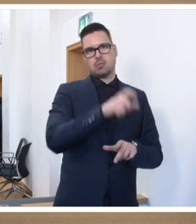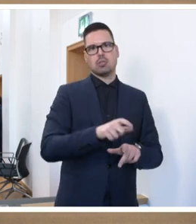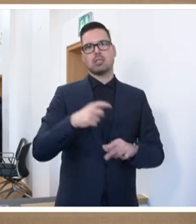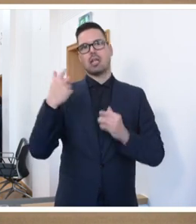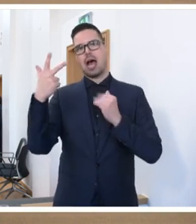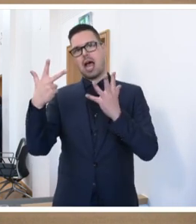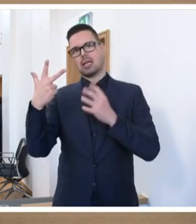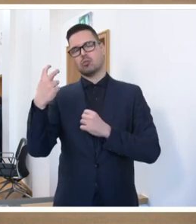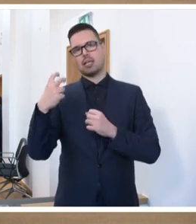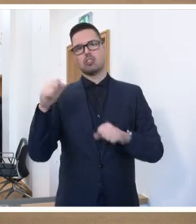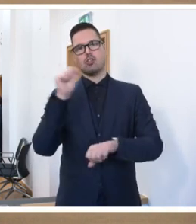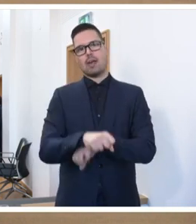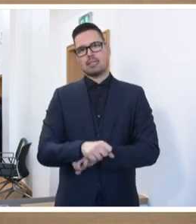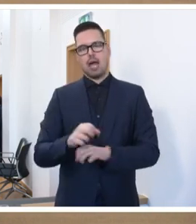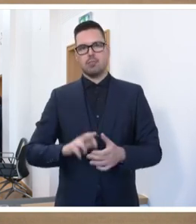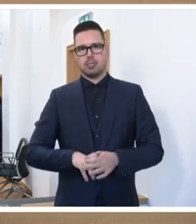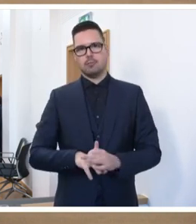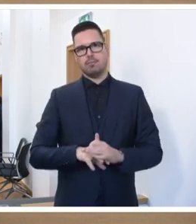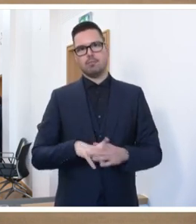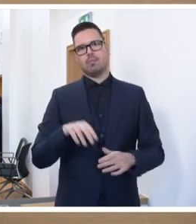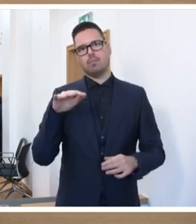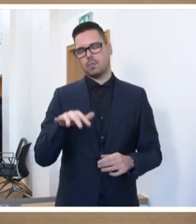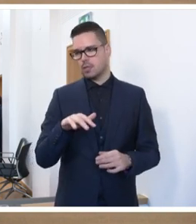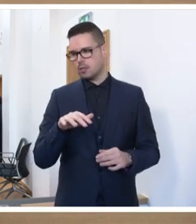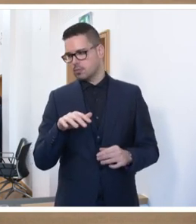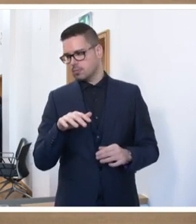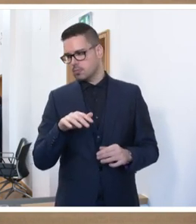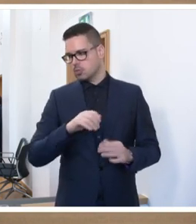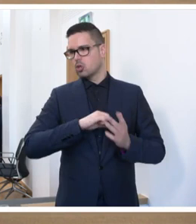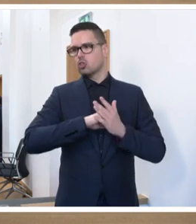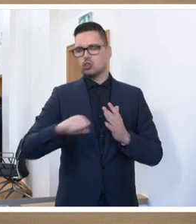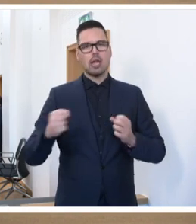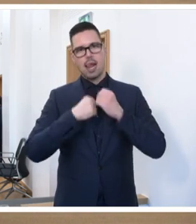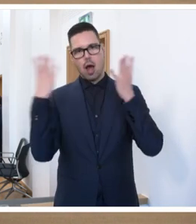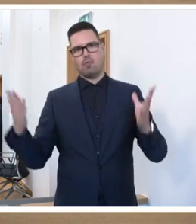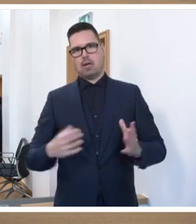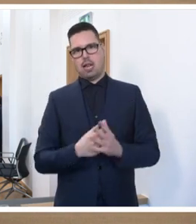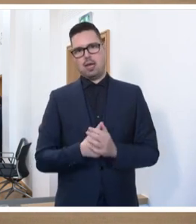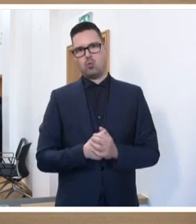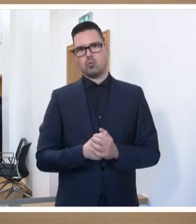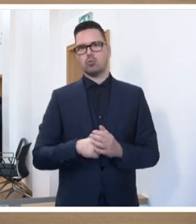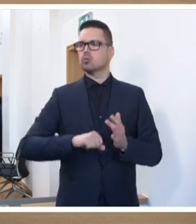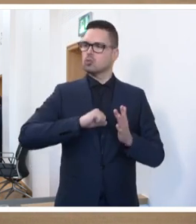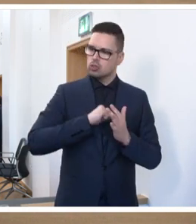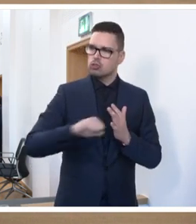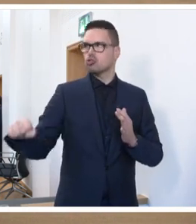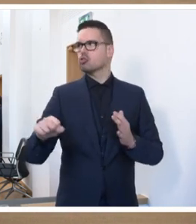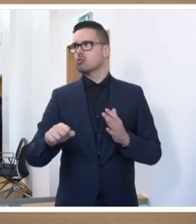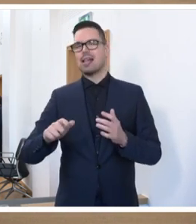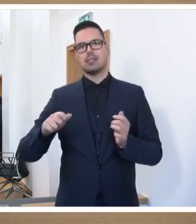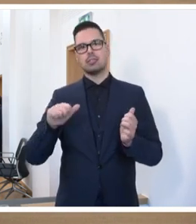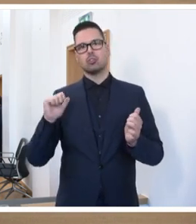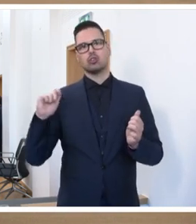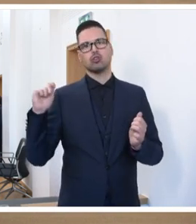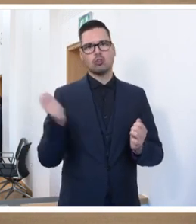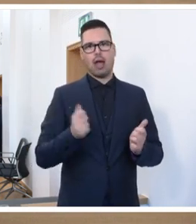Festnahmen. Von herausragender Bedeutung ist daher nun, dass es schnellstmöglich zu einer Aufklärung der Geschehnisse und einer schnellen und konsequenten Strafverfolgung